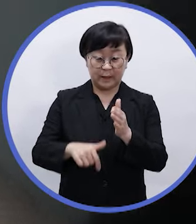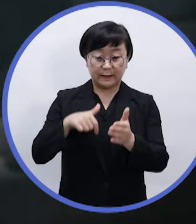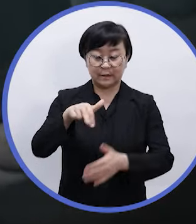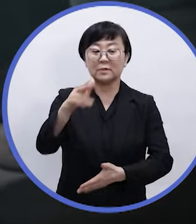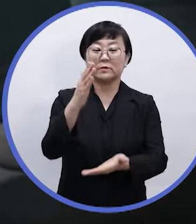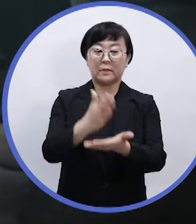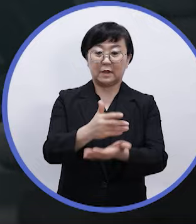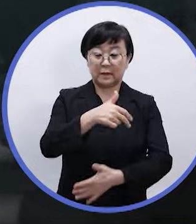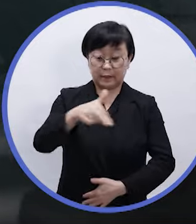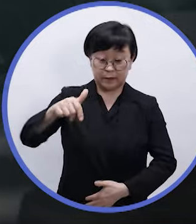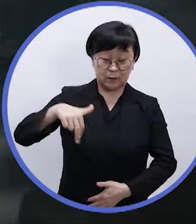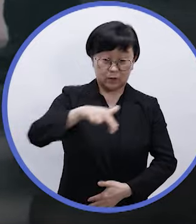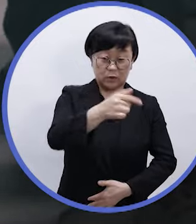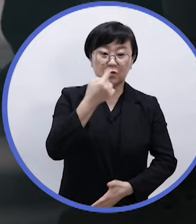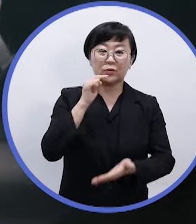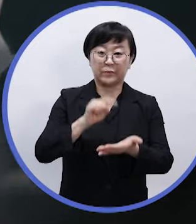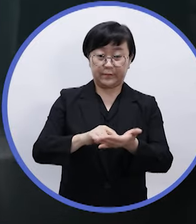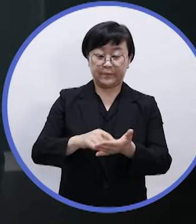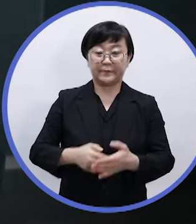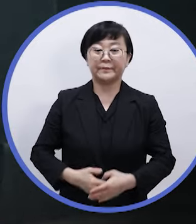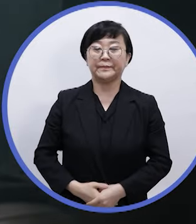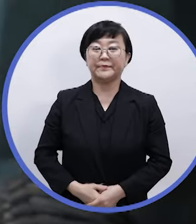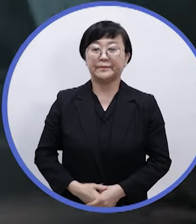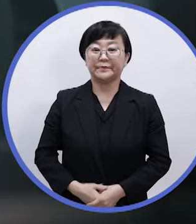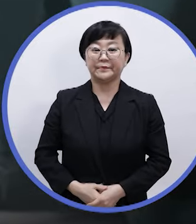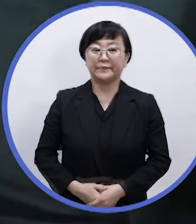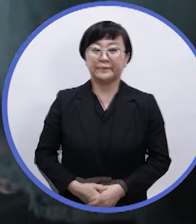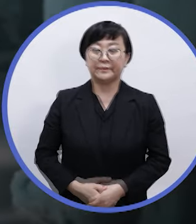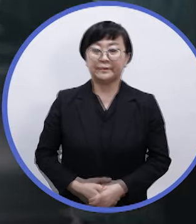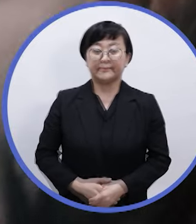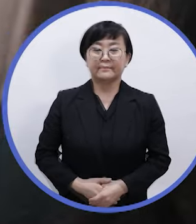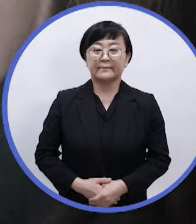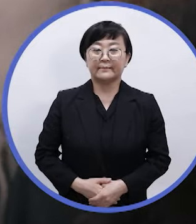경우 직진다는 대각선 방향이 이동이